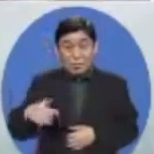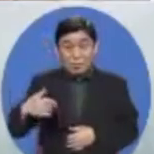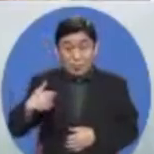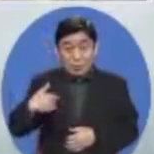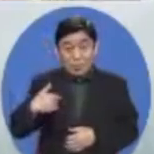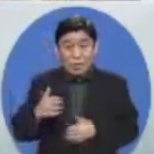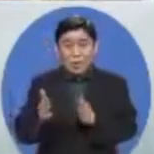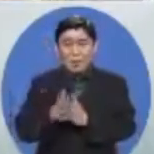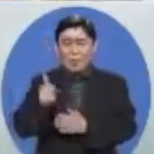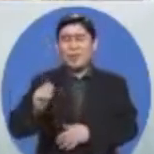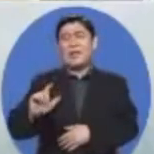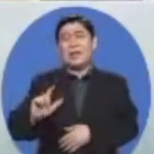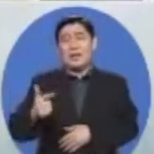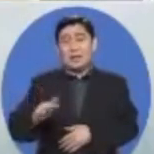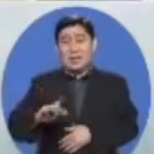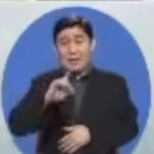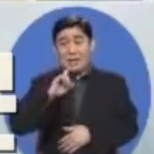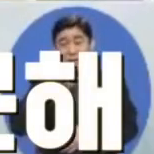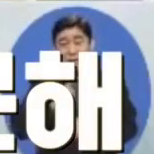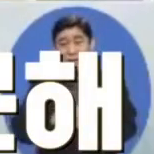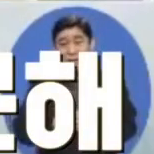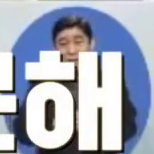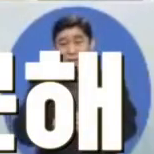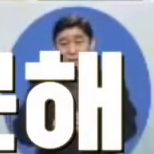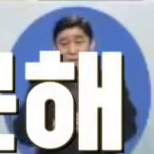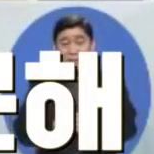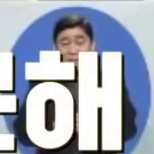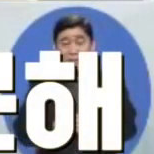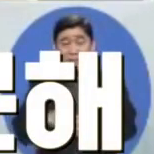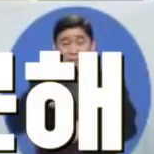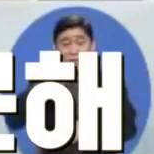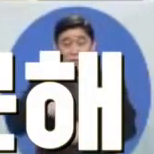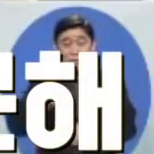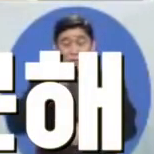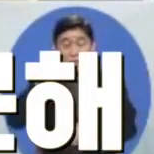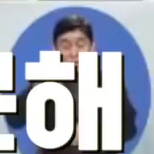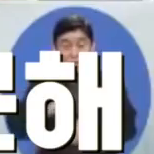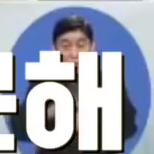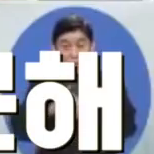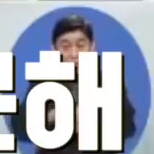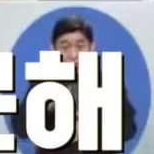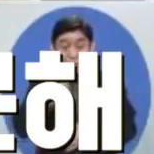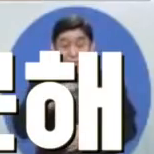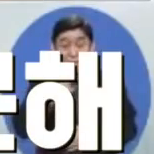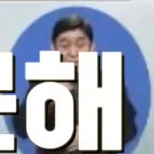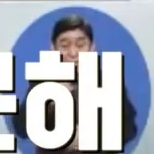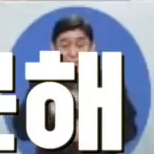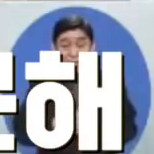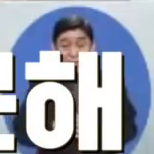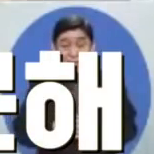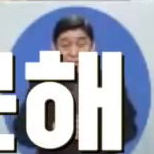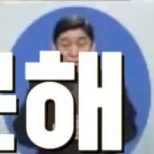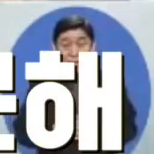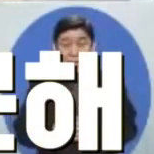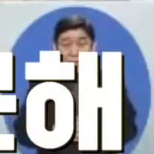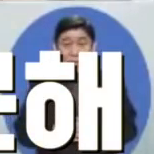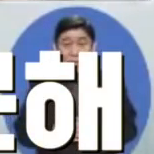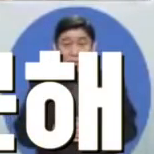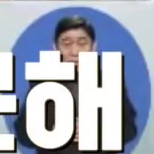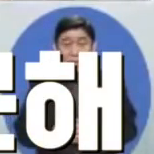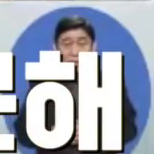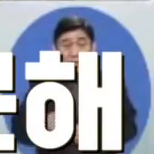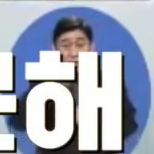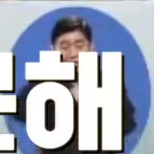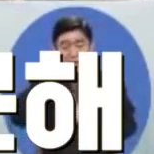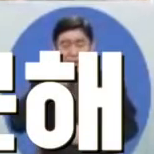본인이 아니라고 했습니다. 아니, 그렇게 얘기했는데 네. 주진우 씨하고 관계가 있습니까? 없습니까? 우리 저 이재명 의원님